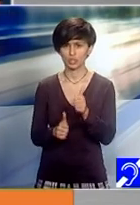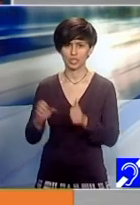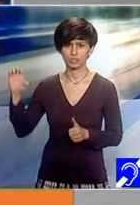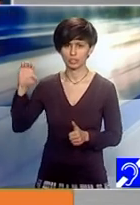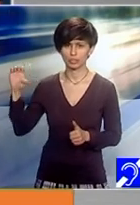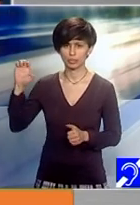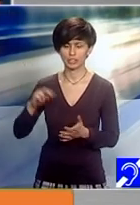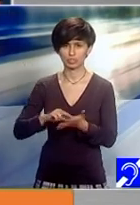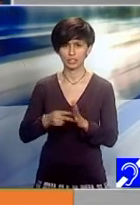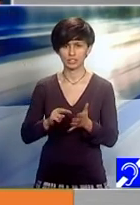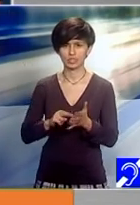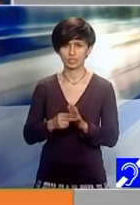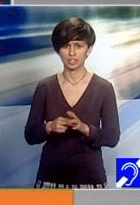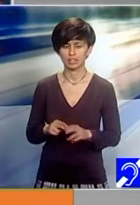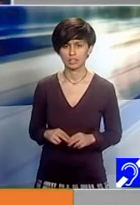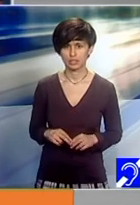Europeană de Judo.